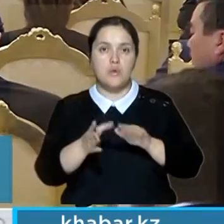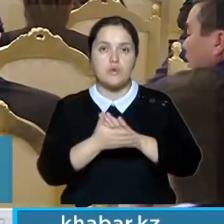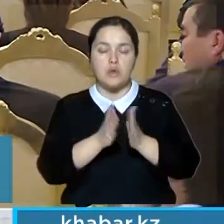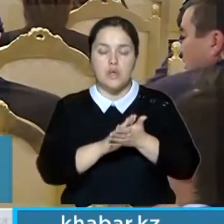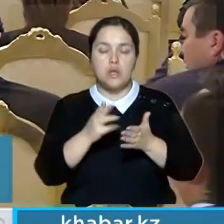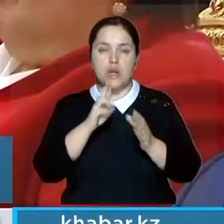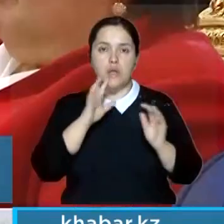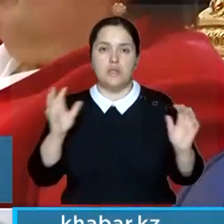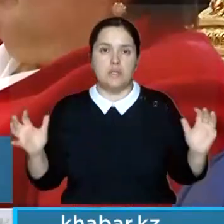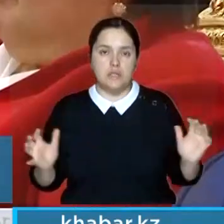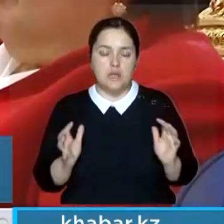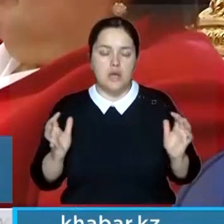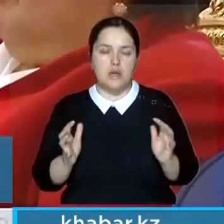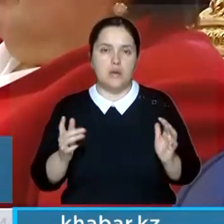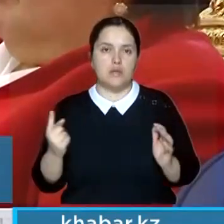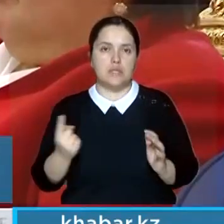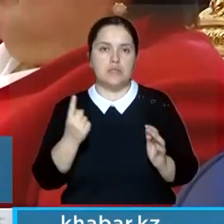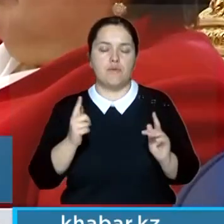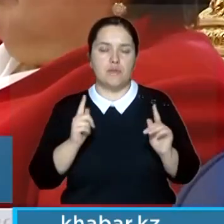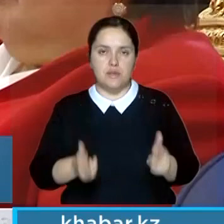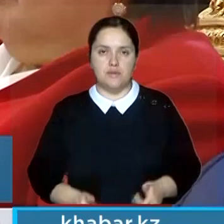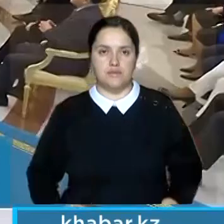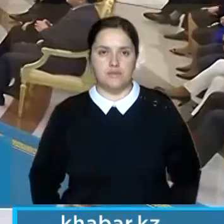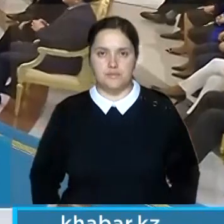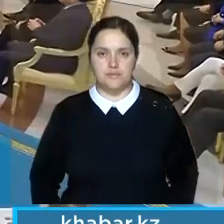для сохранения единства и согласия.